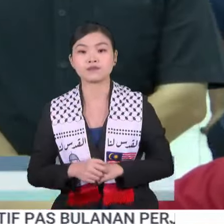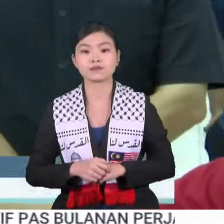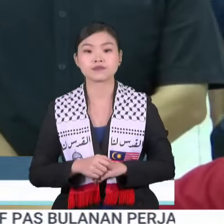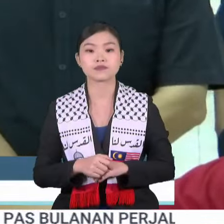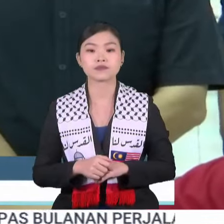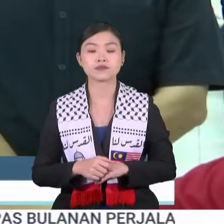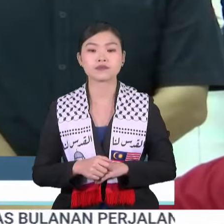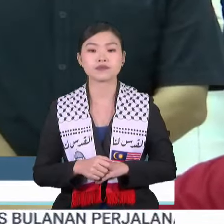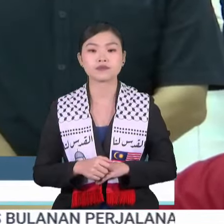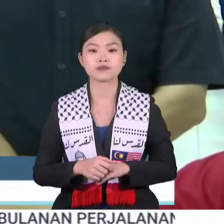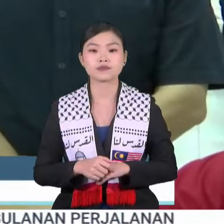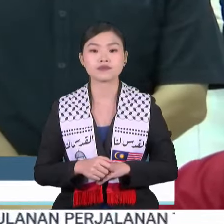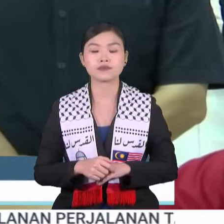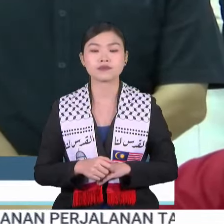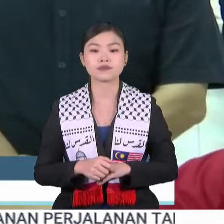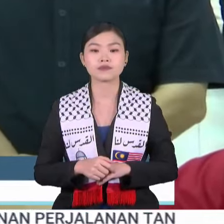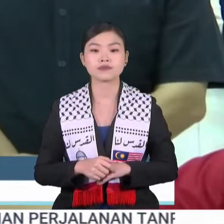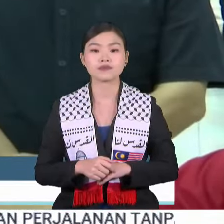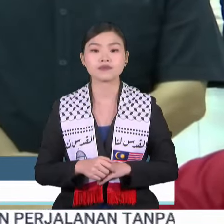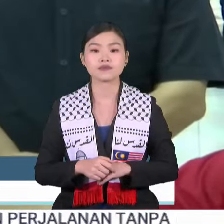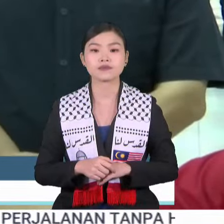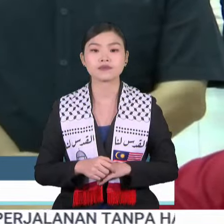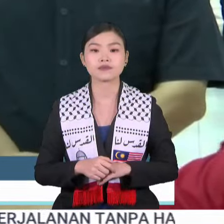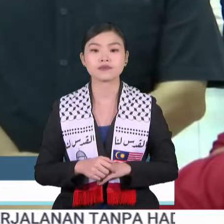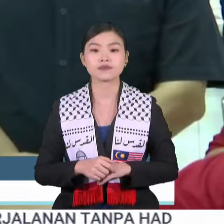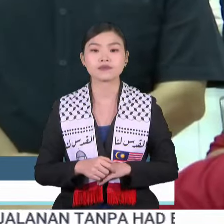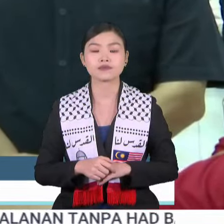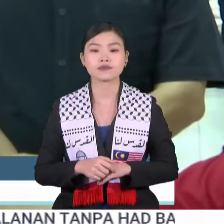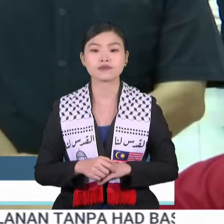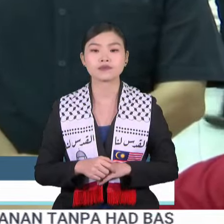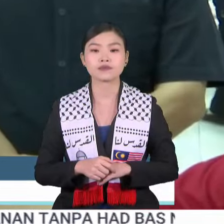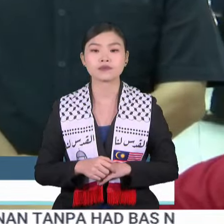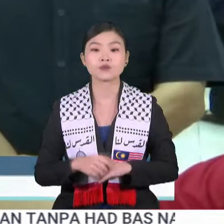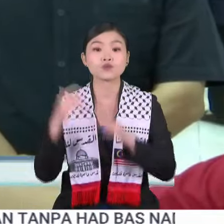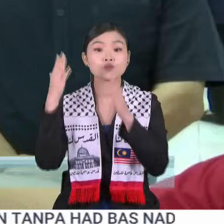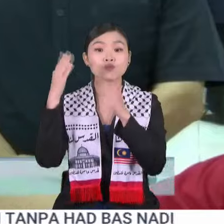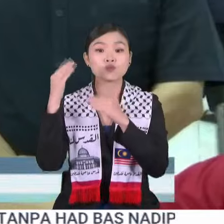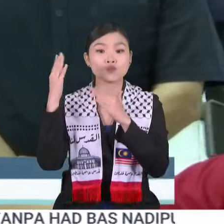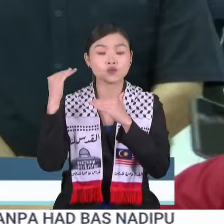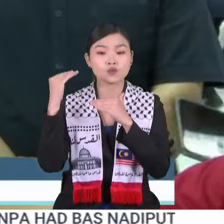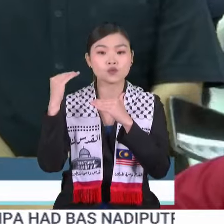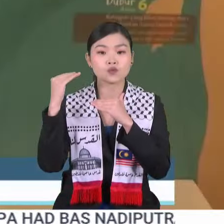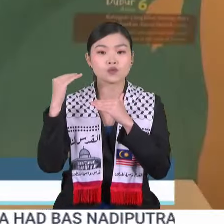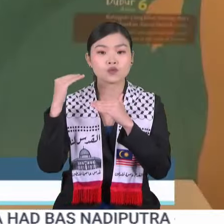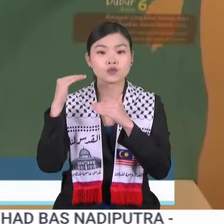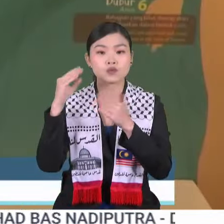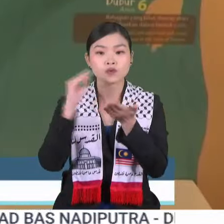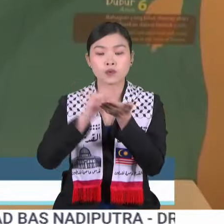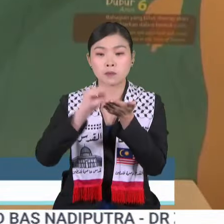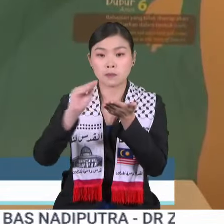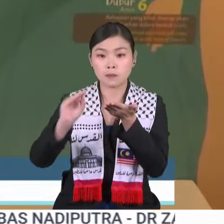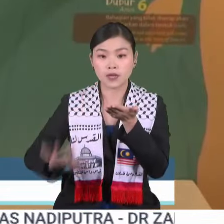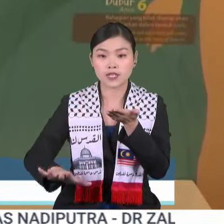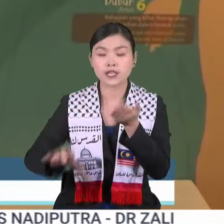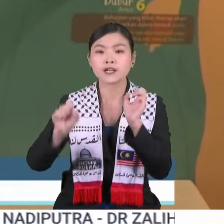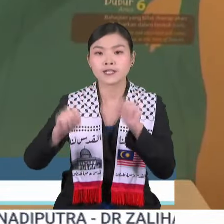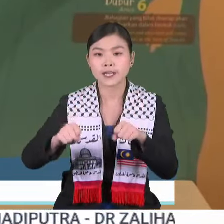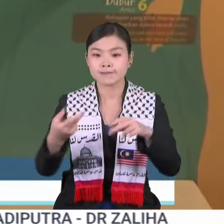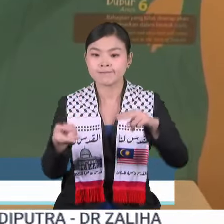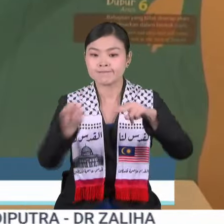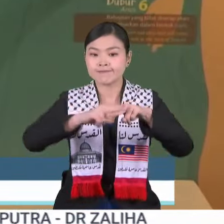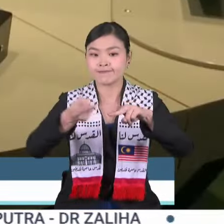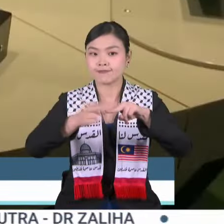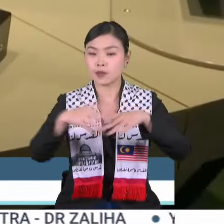tunggu dan pusat ini mudah-mudahan kan saja boleh meningkatkan minat